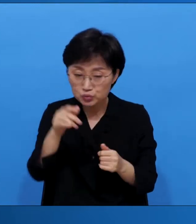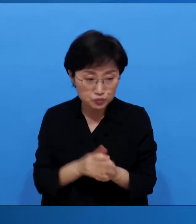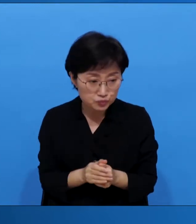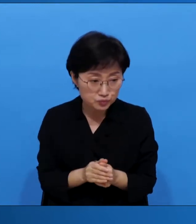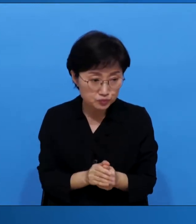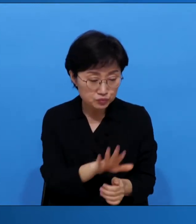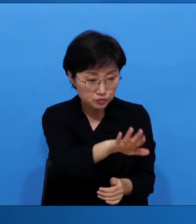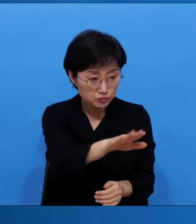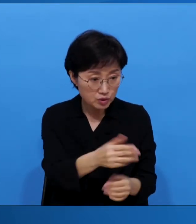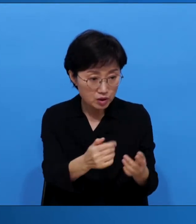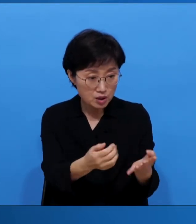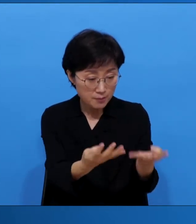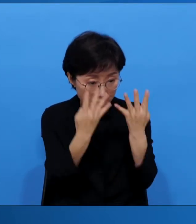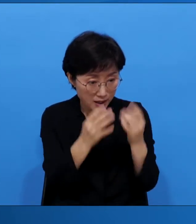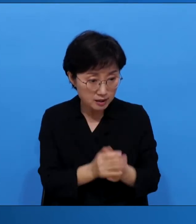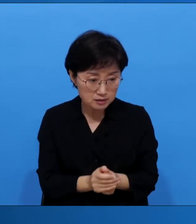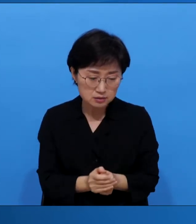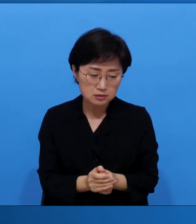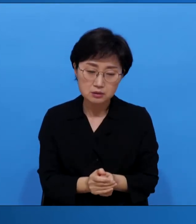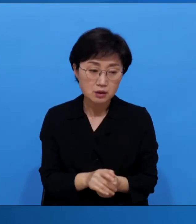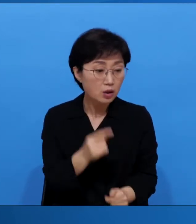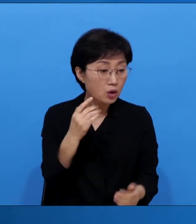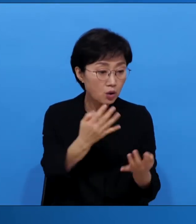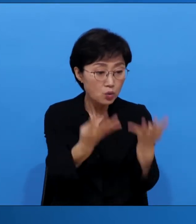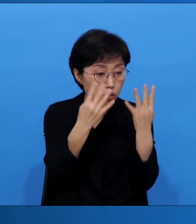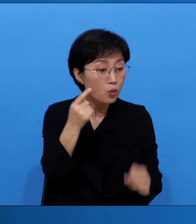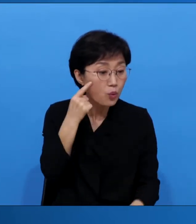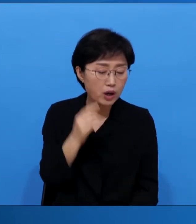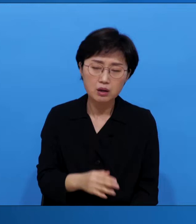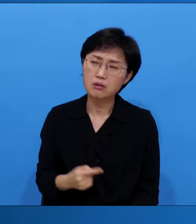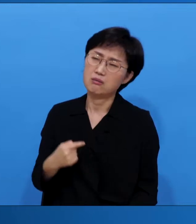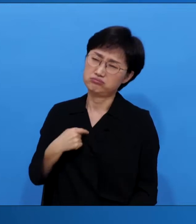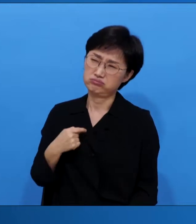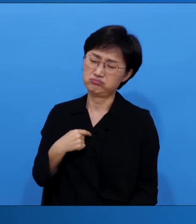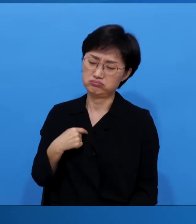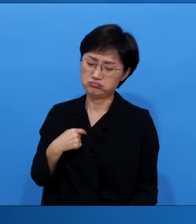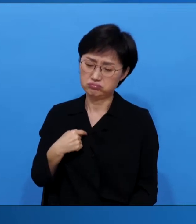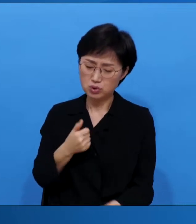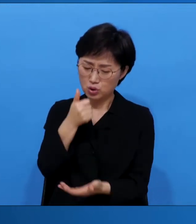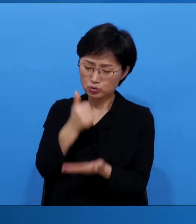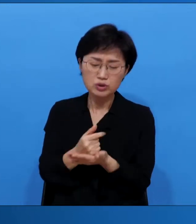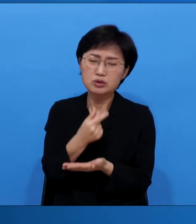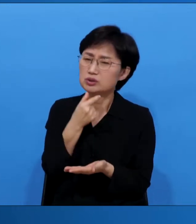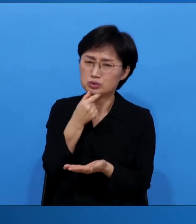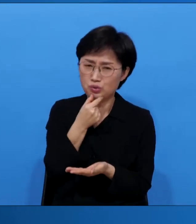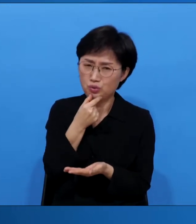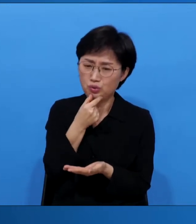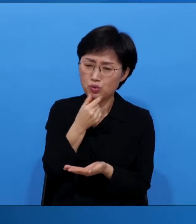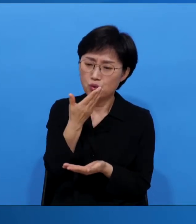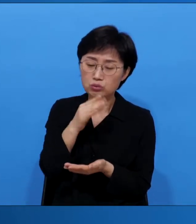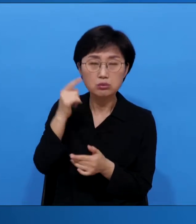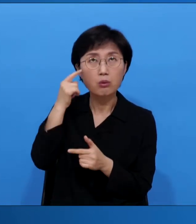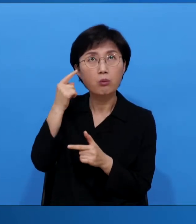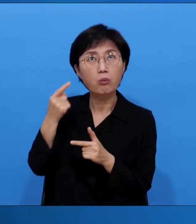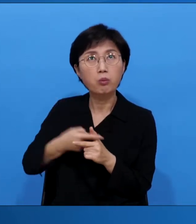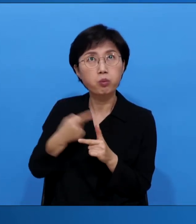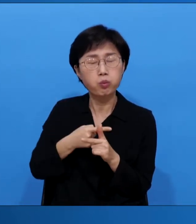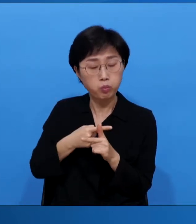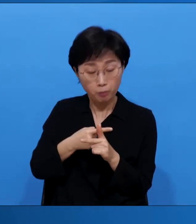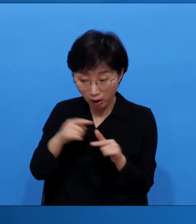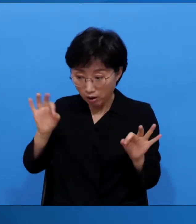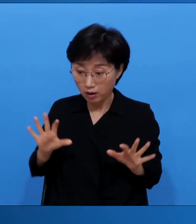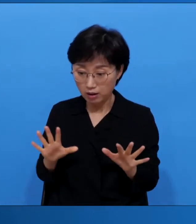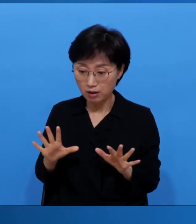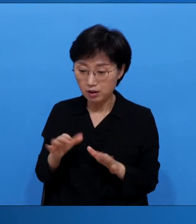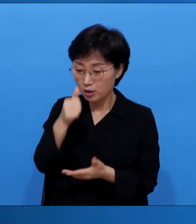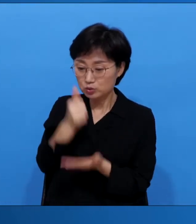아무리 나쁜 짓을 안 하는데 자기도 모르게 된대요. But when I evangelized in that prison field, they would often say to me that they really don't